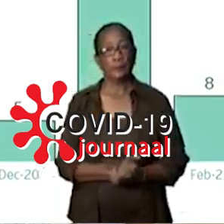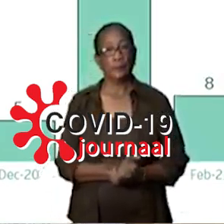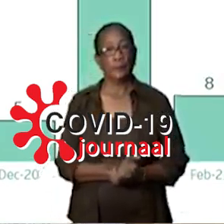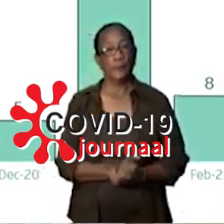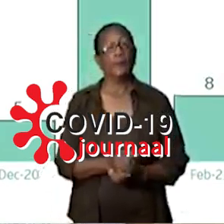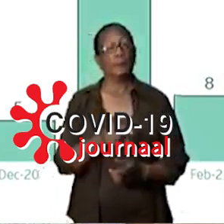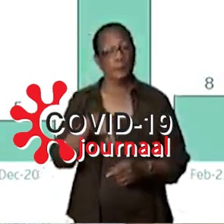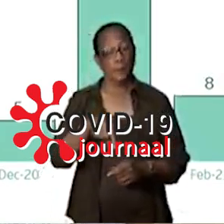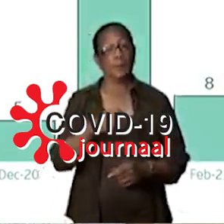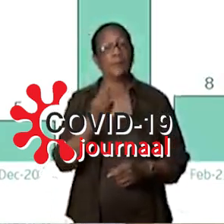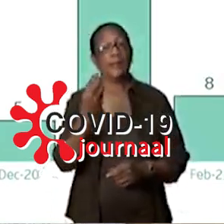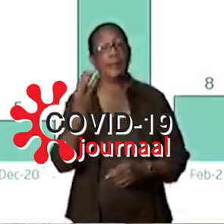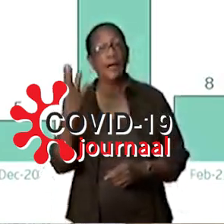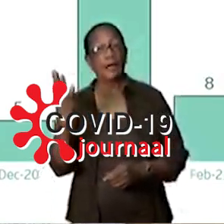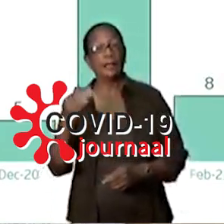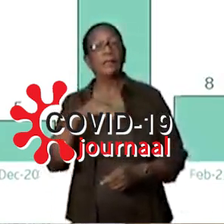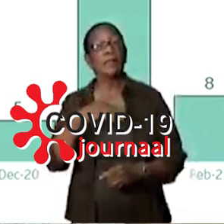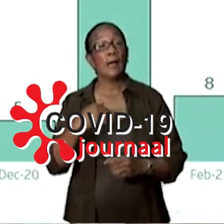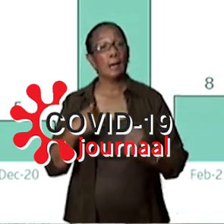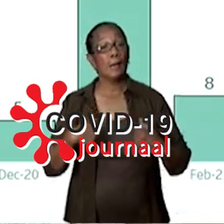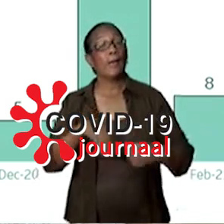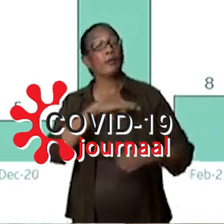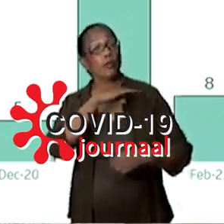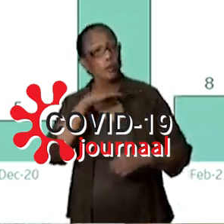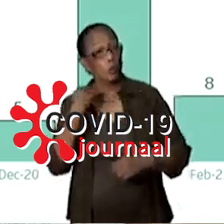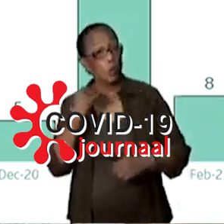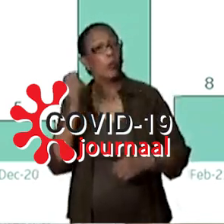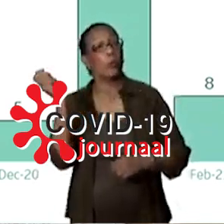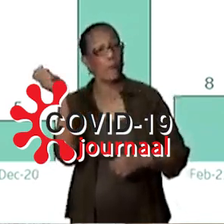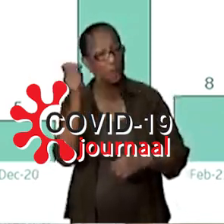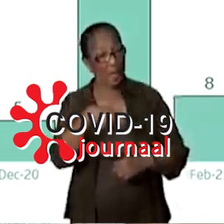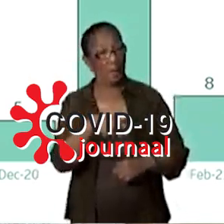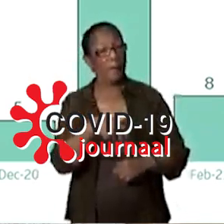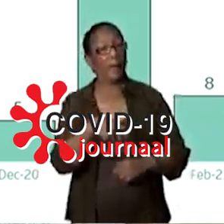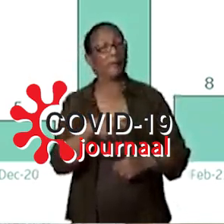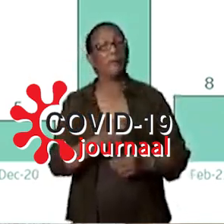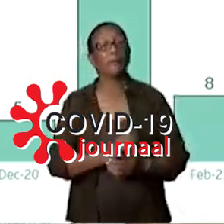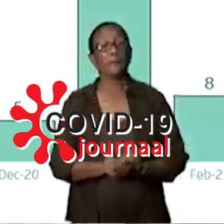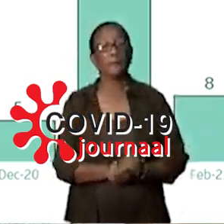Dit is het aantal sterften per maand.